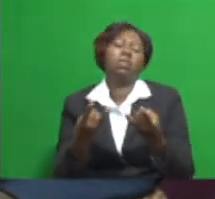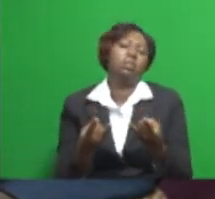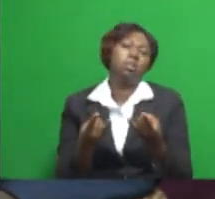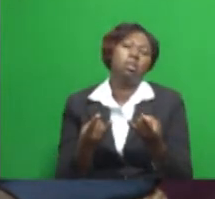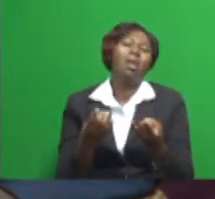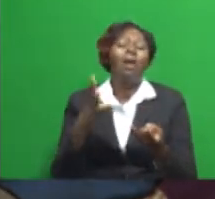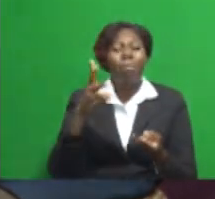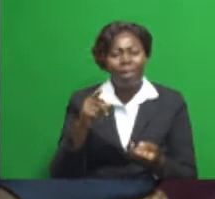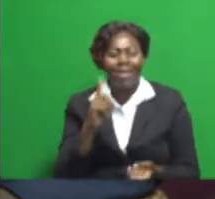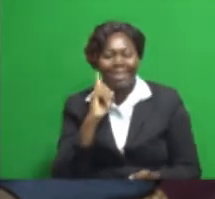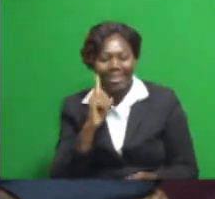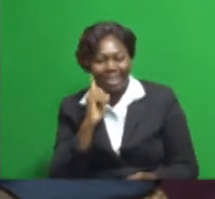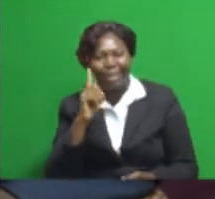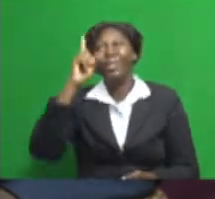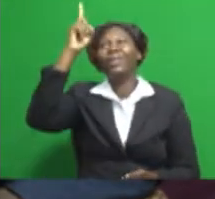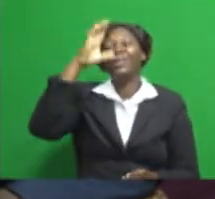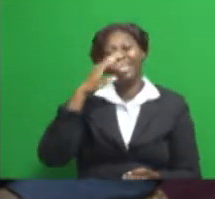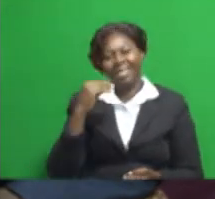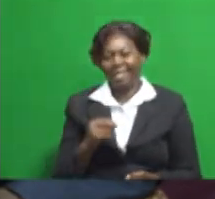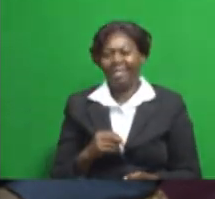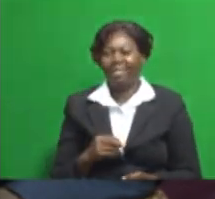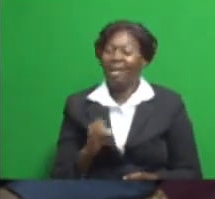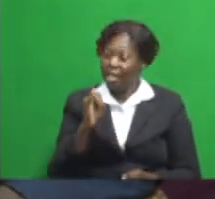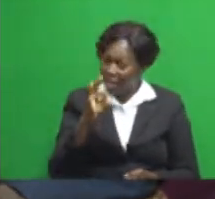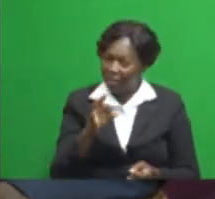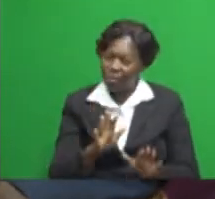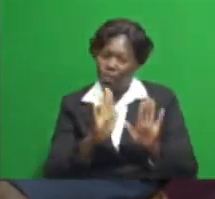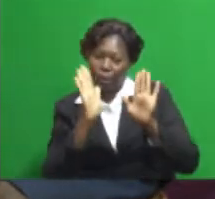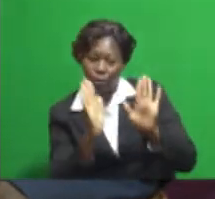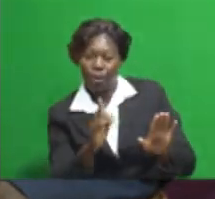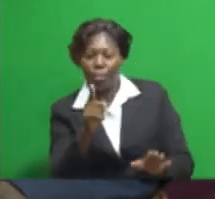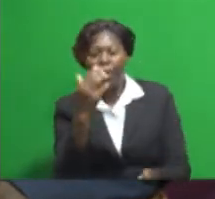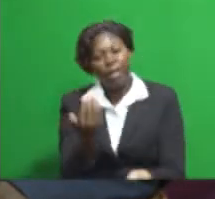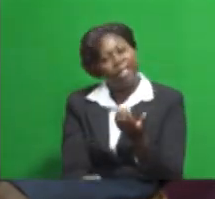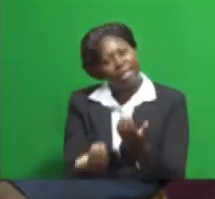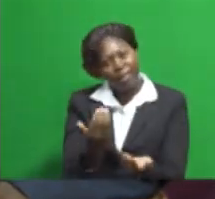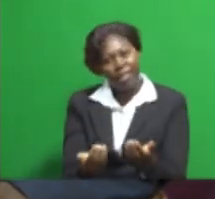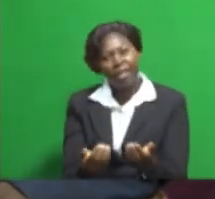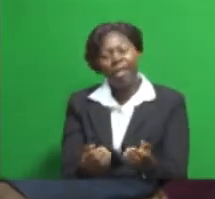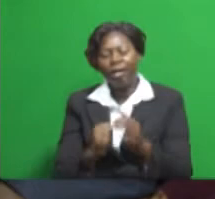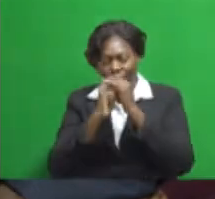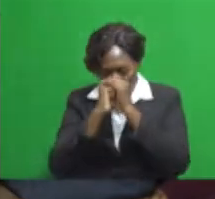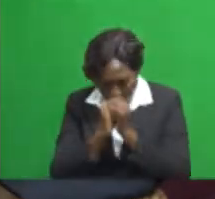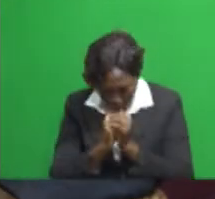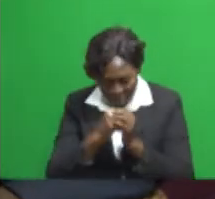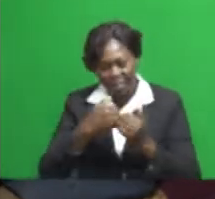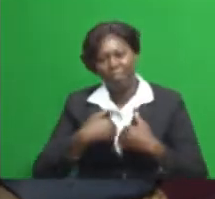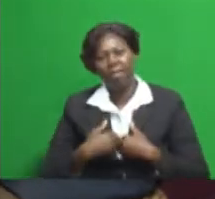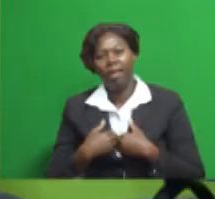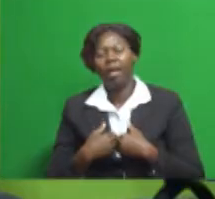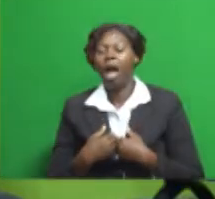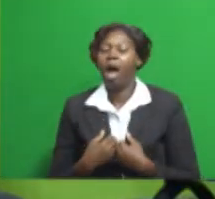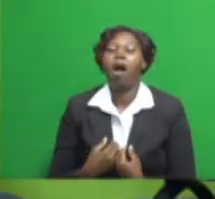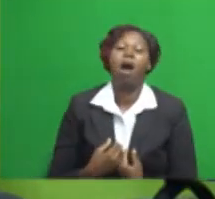ari kunze kwerudhaya anojamba akapinda munzira achirumbi achiimba hosana kureva kuti Mwari ane simba rimwe rekuti chero usina wauri